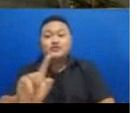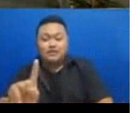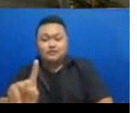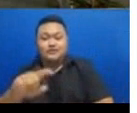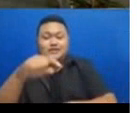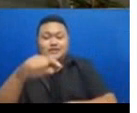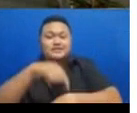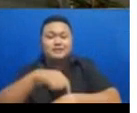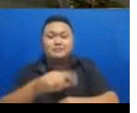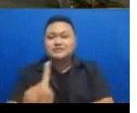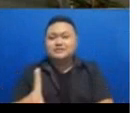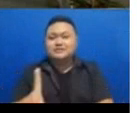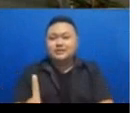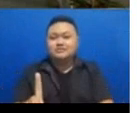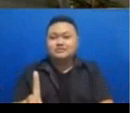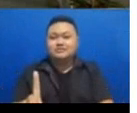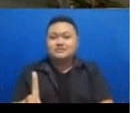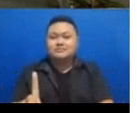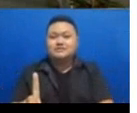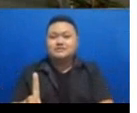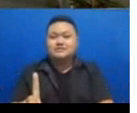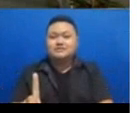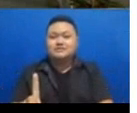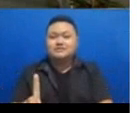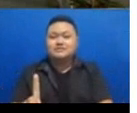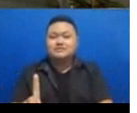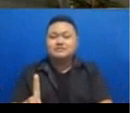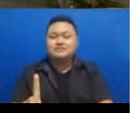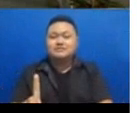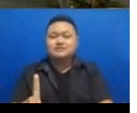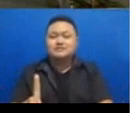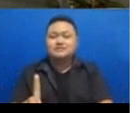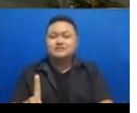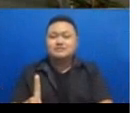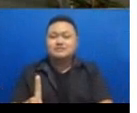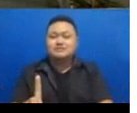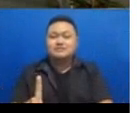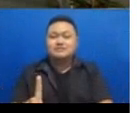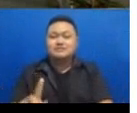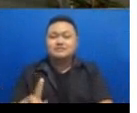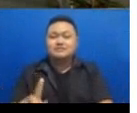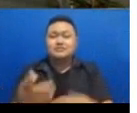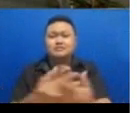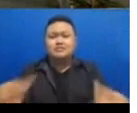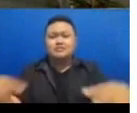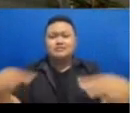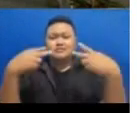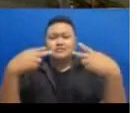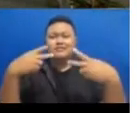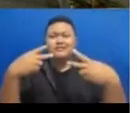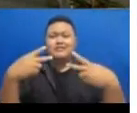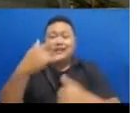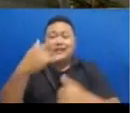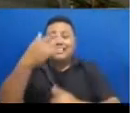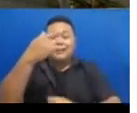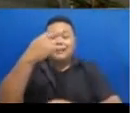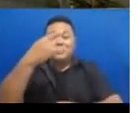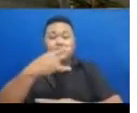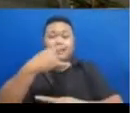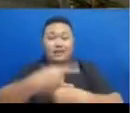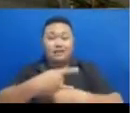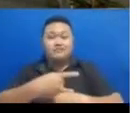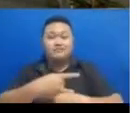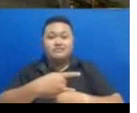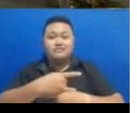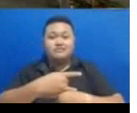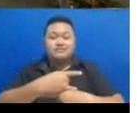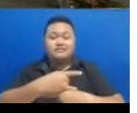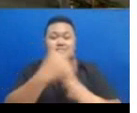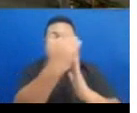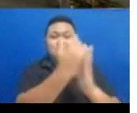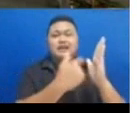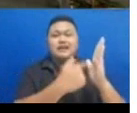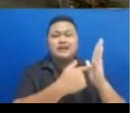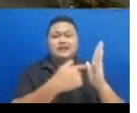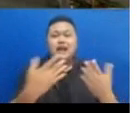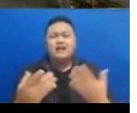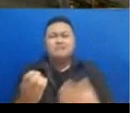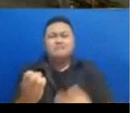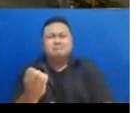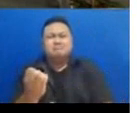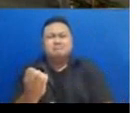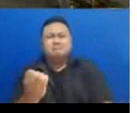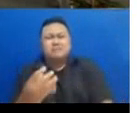Nah, jika Bapak dan Ibu menyaksikan ini secara live, maka nanti di sepanjang acara ini ada beberapa kuis yang